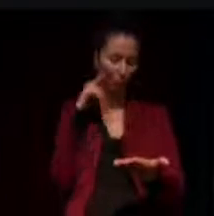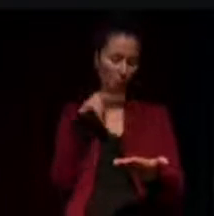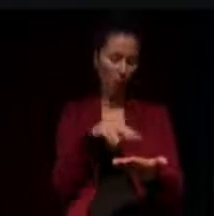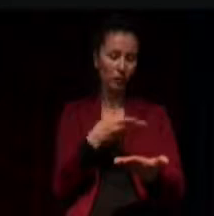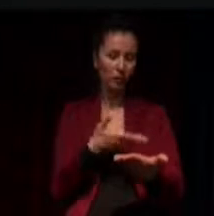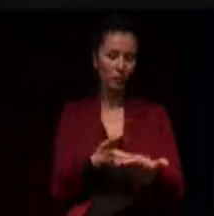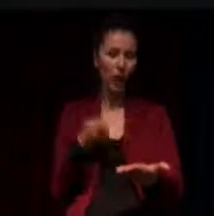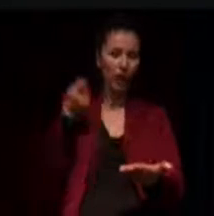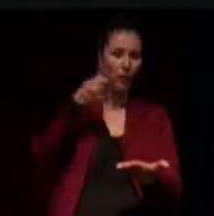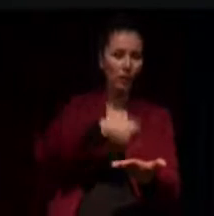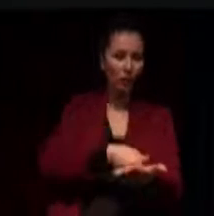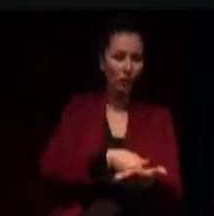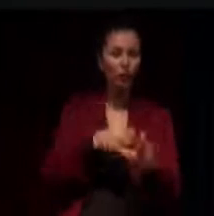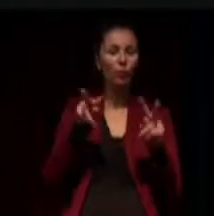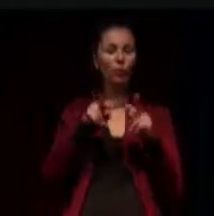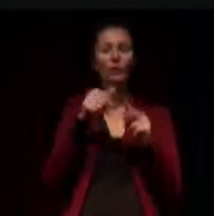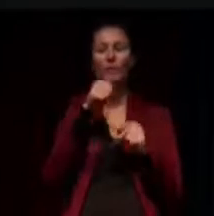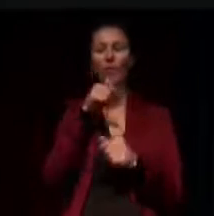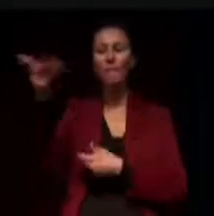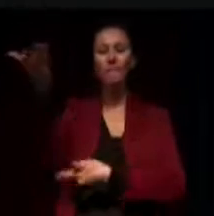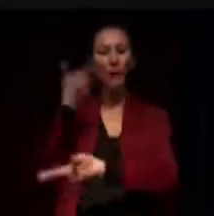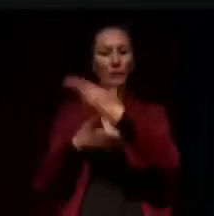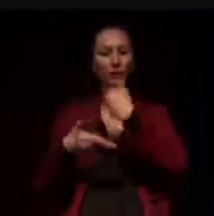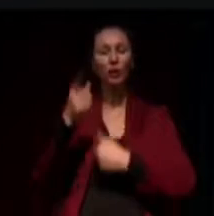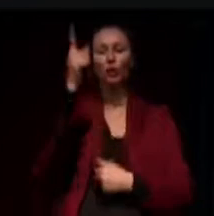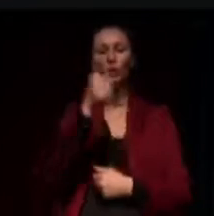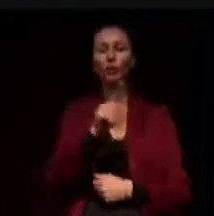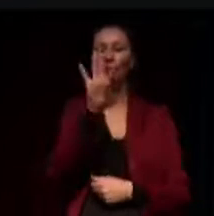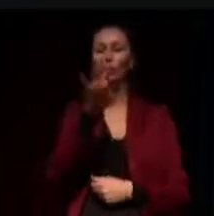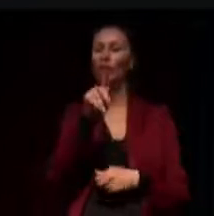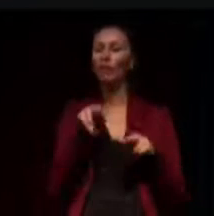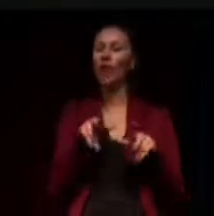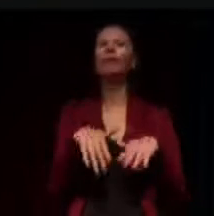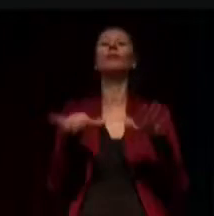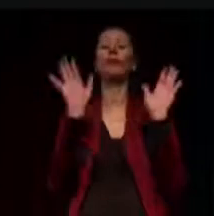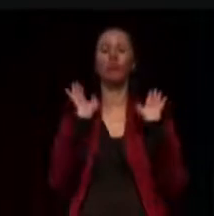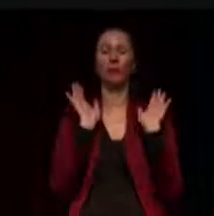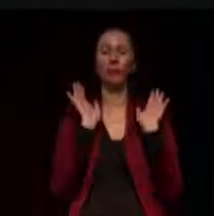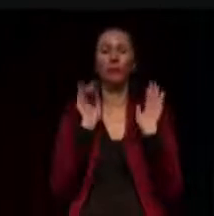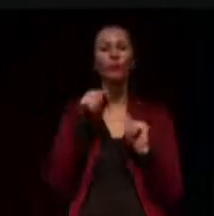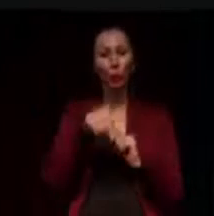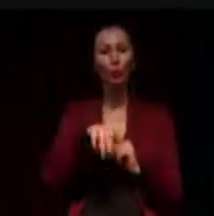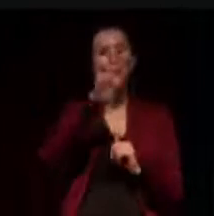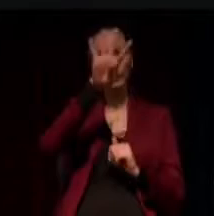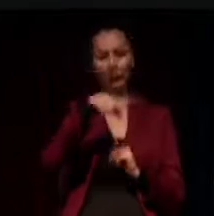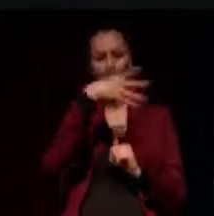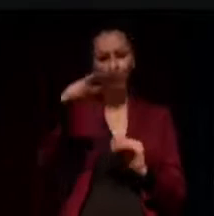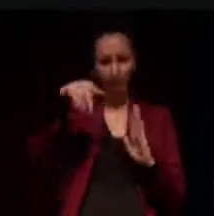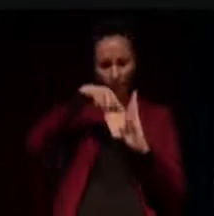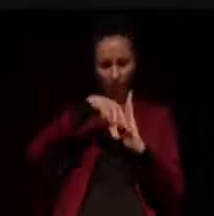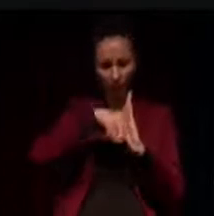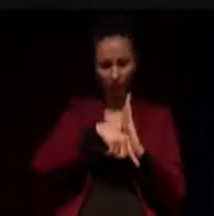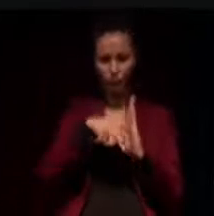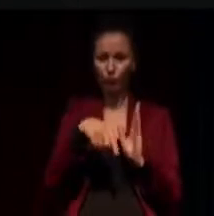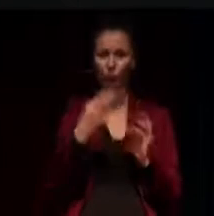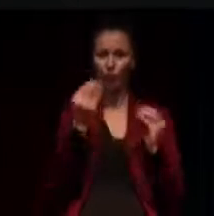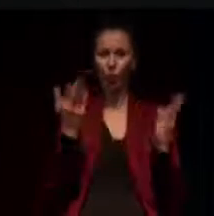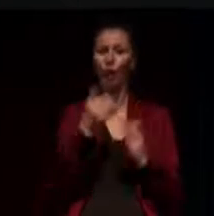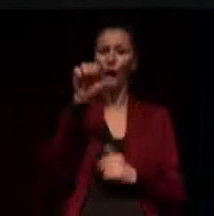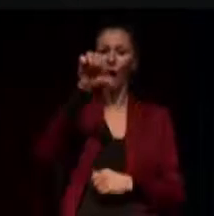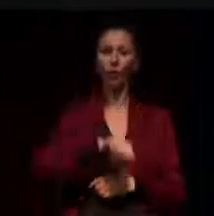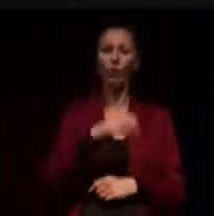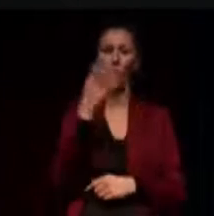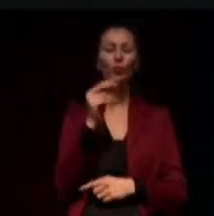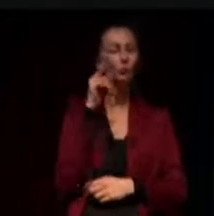bakıldığında yatırım bütçesi Mustafa Bey'in bahsettiği gibi %41 falan değil. Onun detaylarına indiğinizde bunun çok daha aşağıda